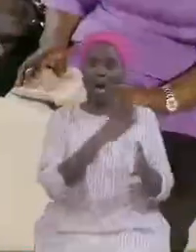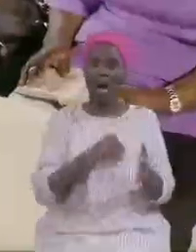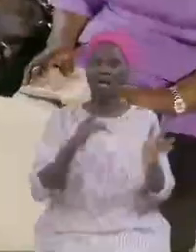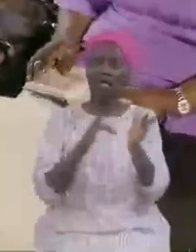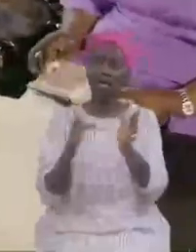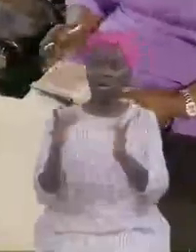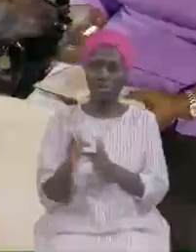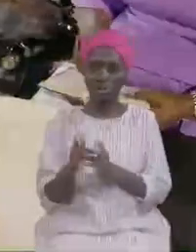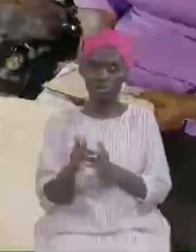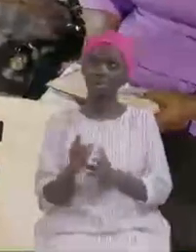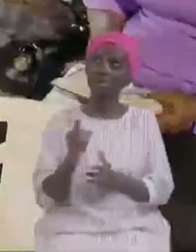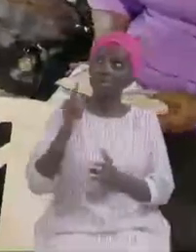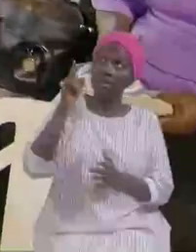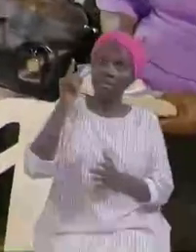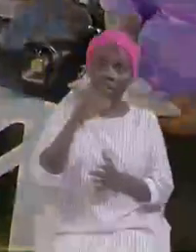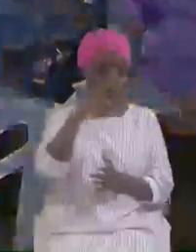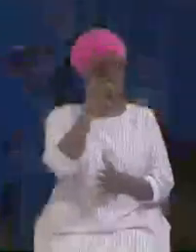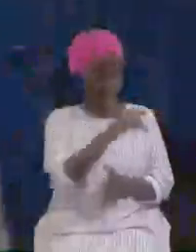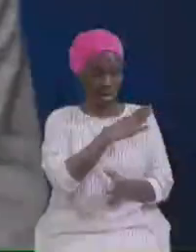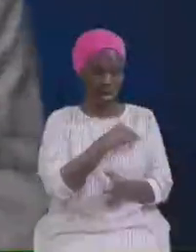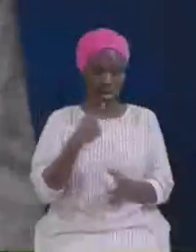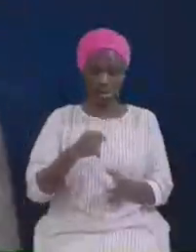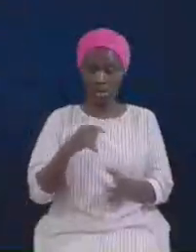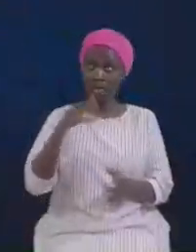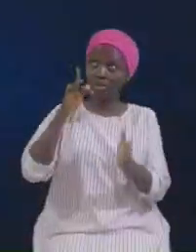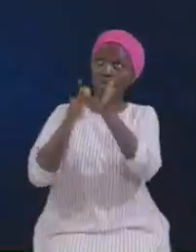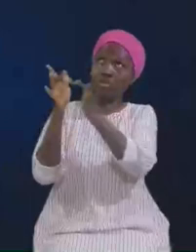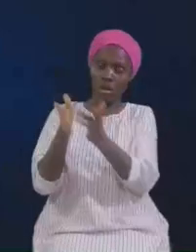Jésus demanda au Père.